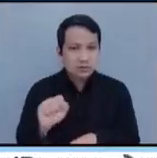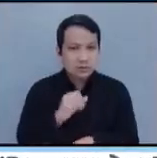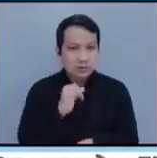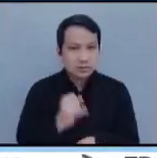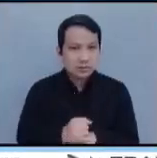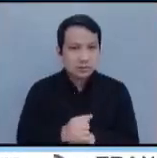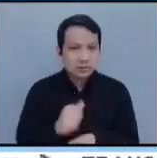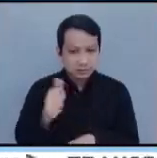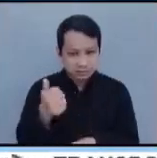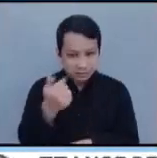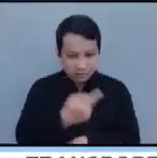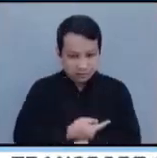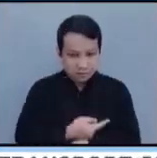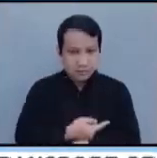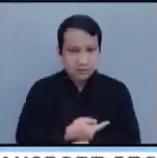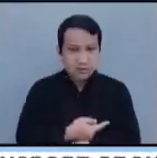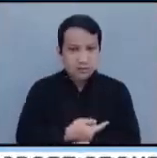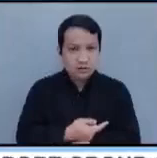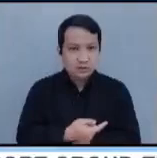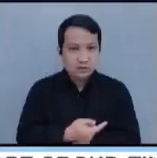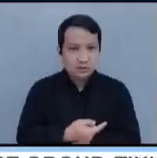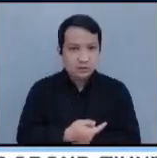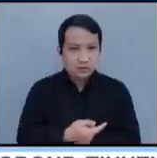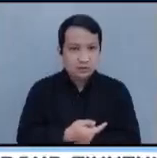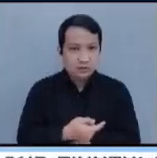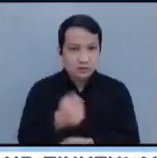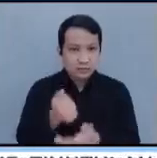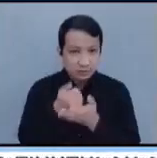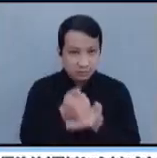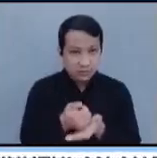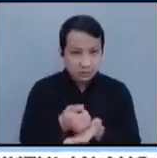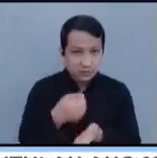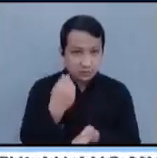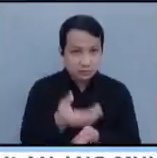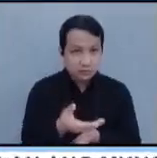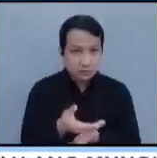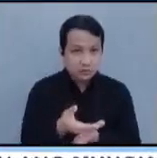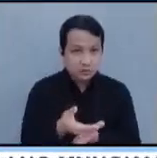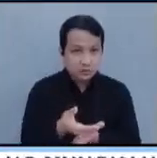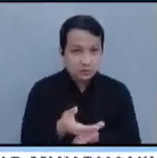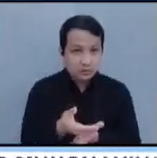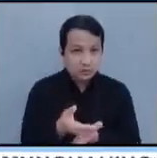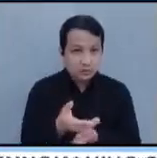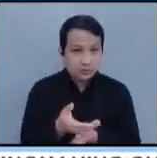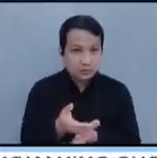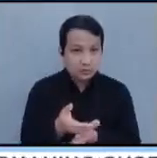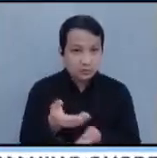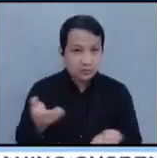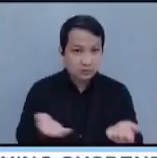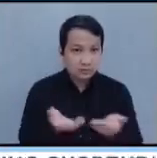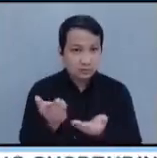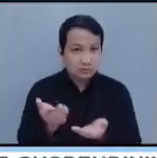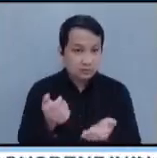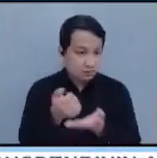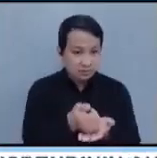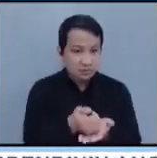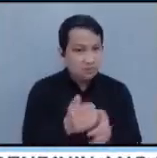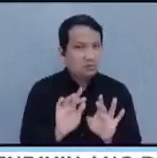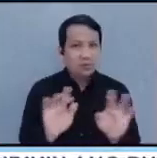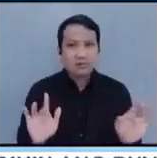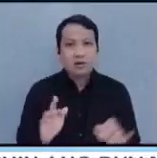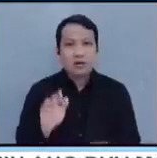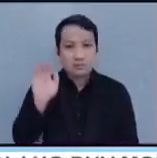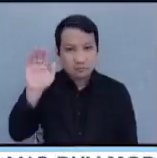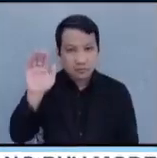mean natulungan na ba kayo ng nung suspect nung suspected vessel Wala di ba nanawagan naman si senator